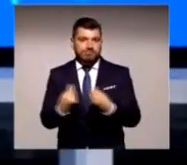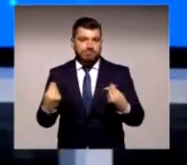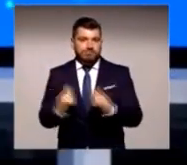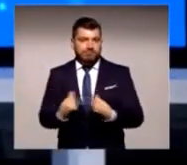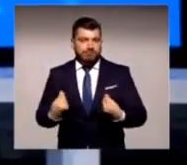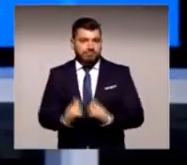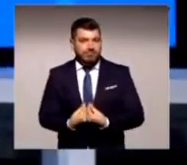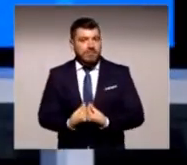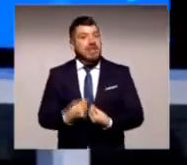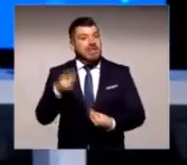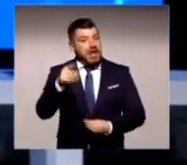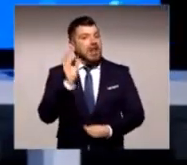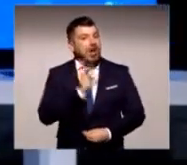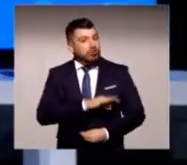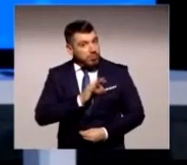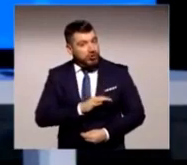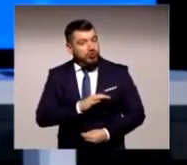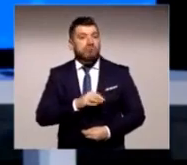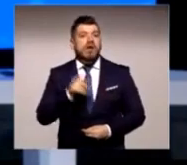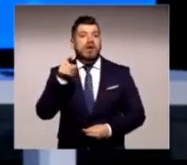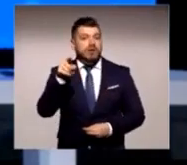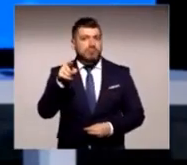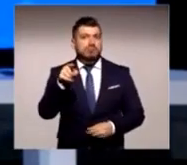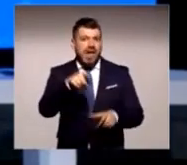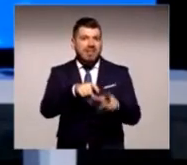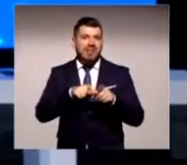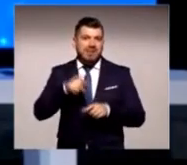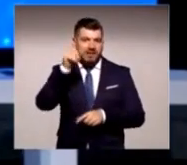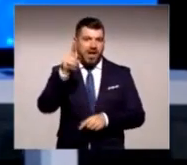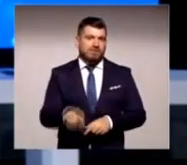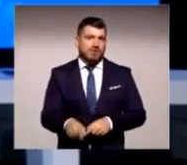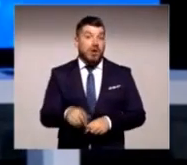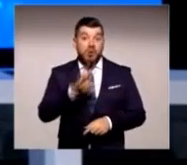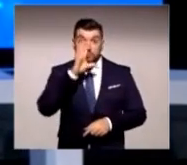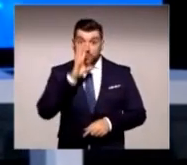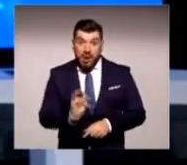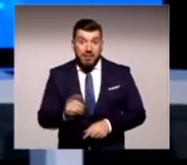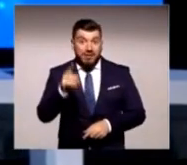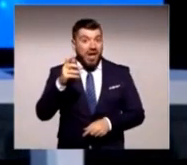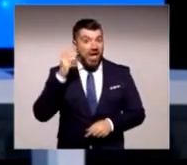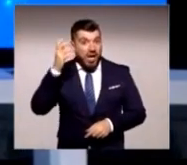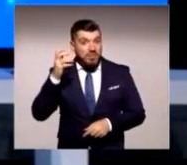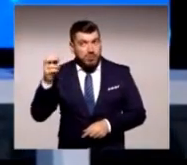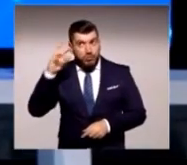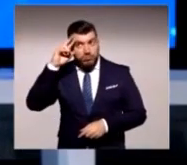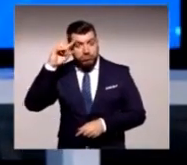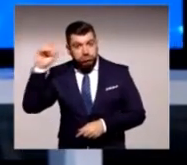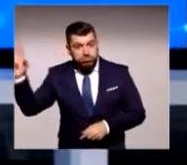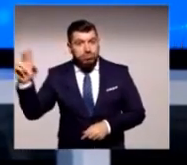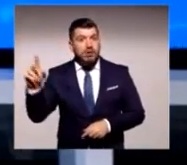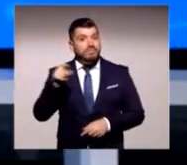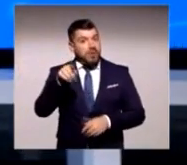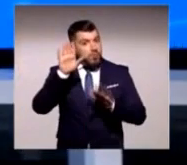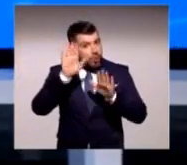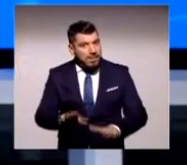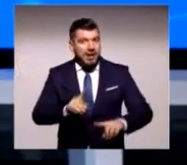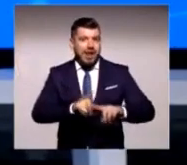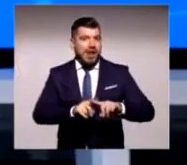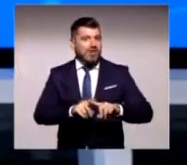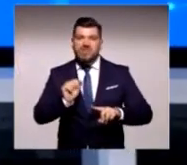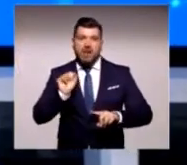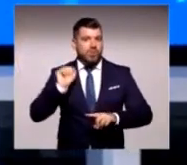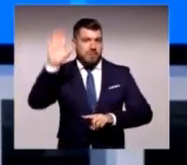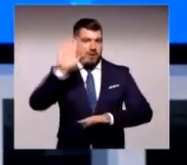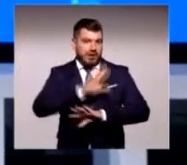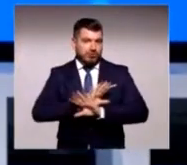πραγματικά συγκριτικά πλεονεκτήματα που έχει η πατρίδα μας, που είναι λαμπρά μυαλά. Μυαλά που έχουν μείνει εδώ και πρέπει να παλέψουμε για να μείνουν εδώ με καλές